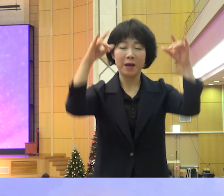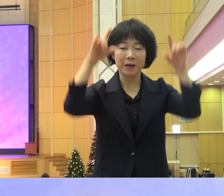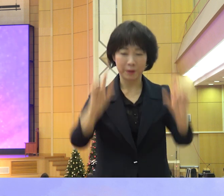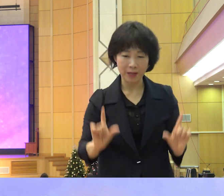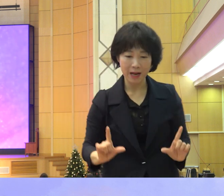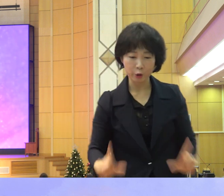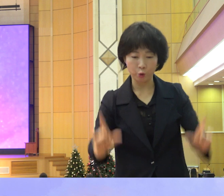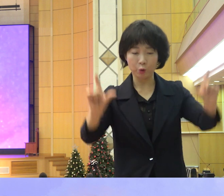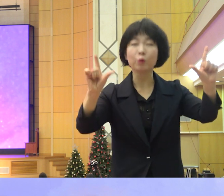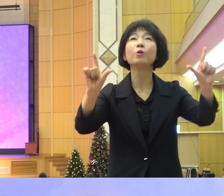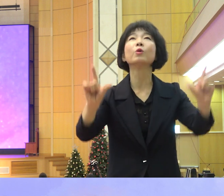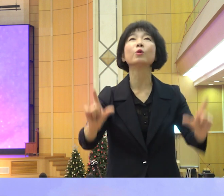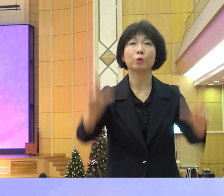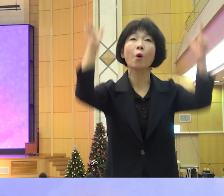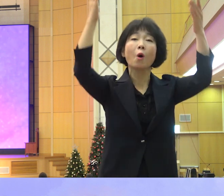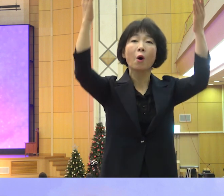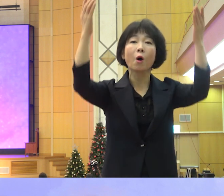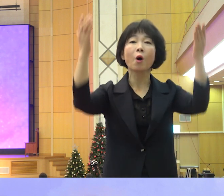새날